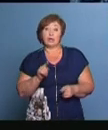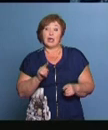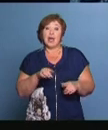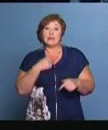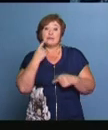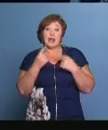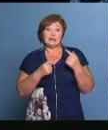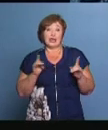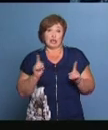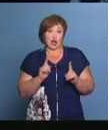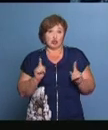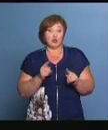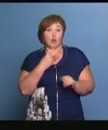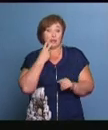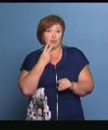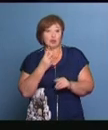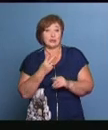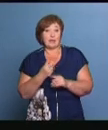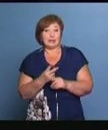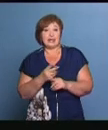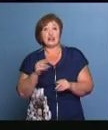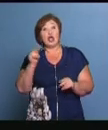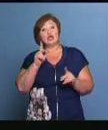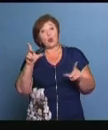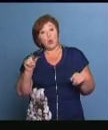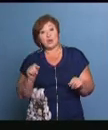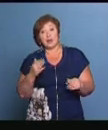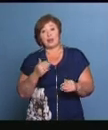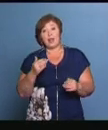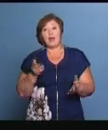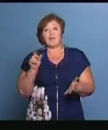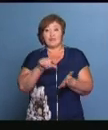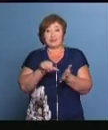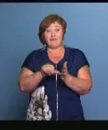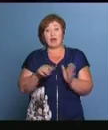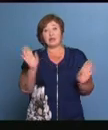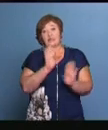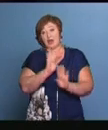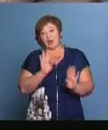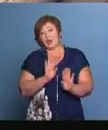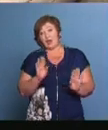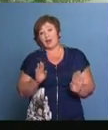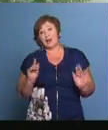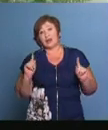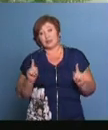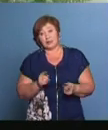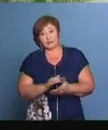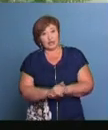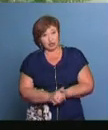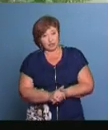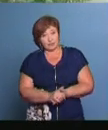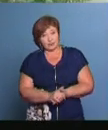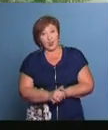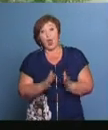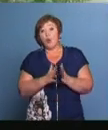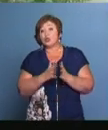нашей республике. На этот раз в столицу Удмуртии приехали школьники из Казани, Москвы, Новосибирска и других российских городов. У нас очень